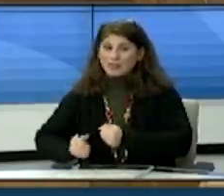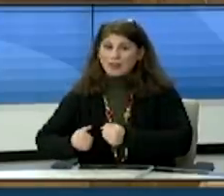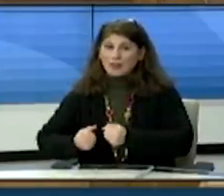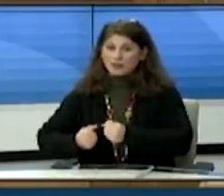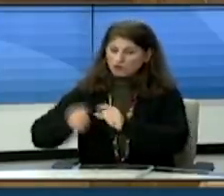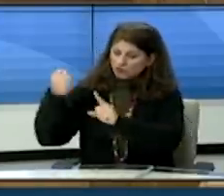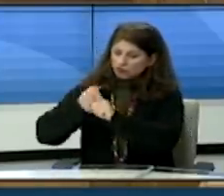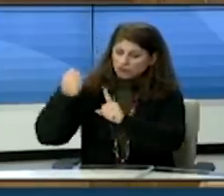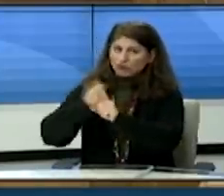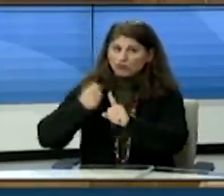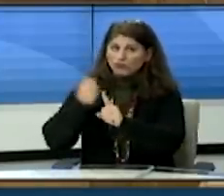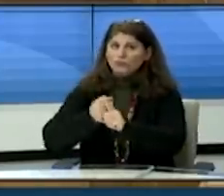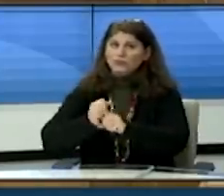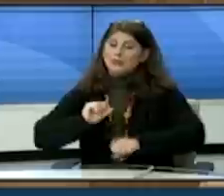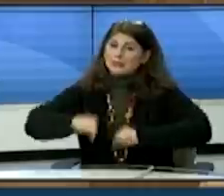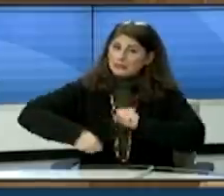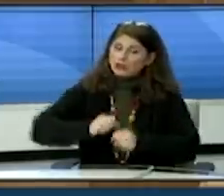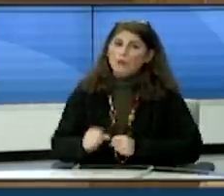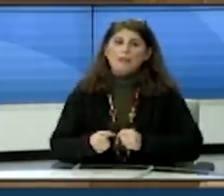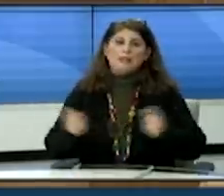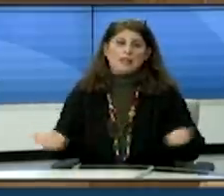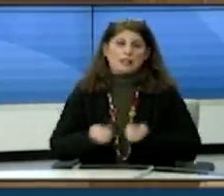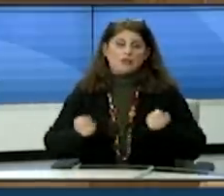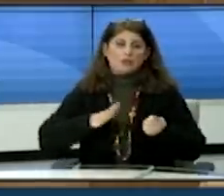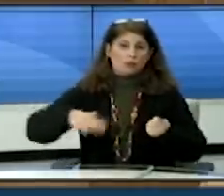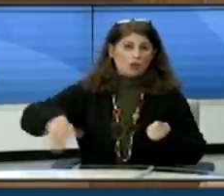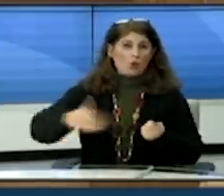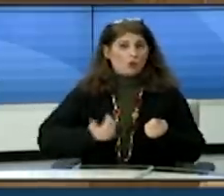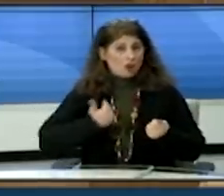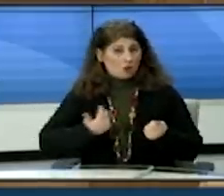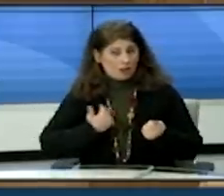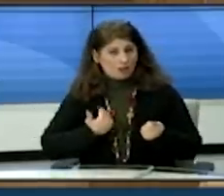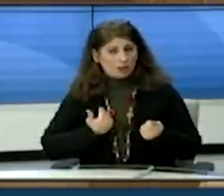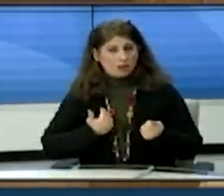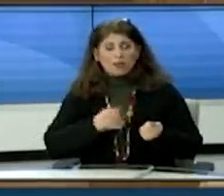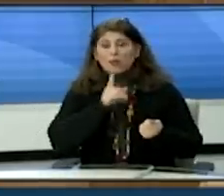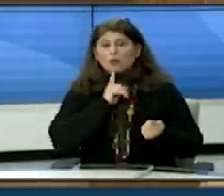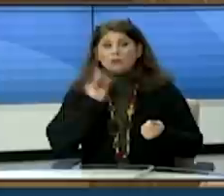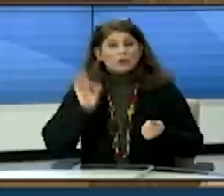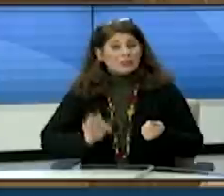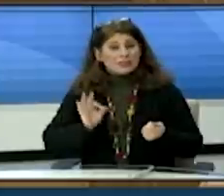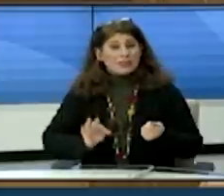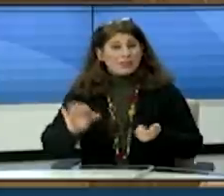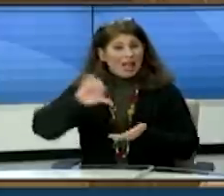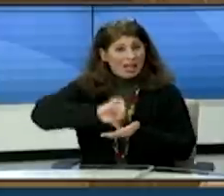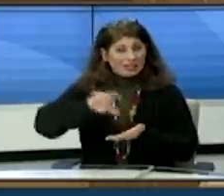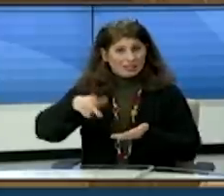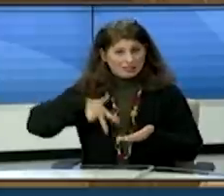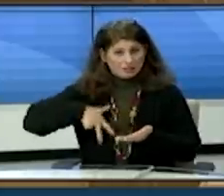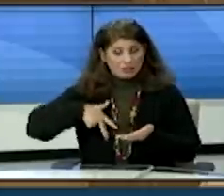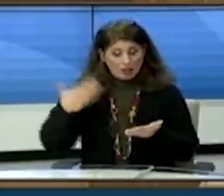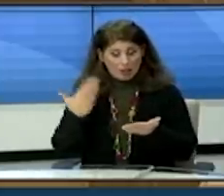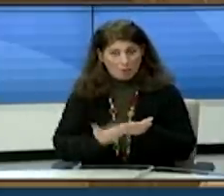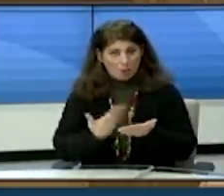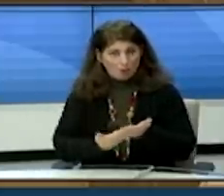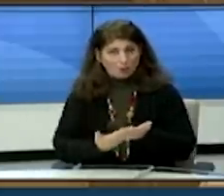αγωνιστικές διεκδικήσεις της κινητοποίησης των εργαζομένων, του λαού, της νεολαίας, όπως κάθε αστική κυβέρνηση,